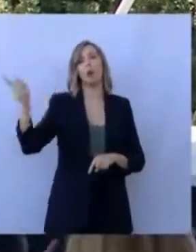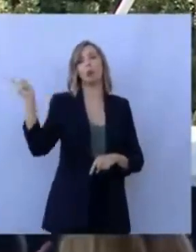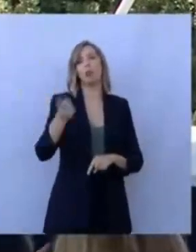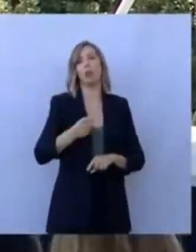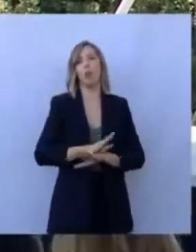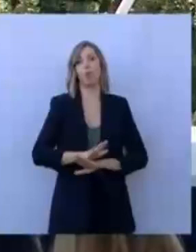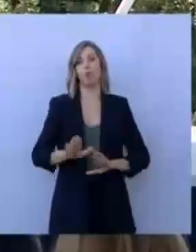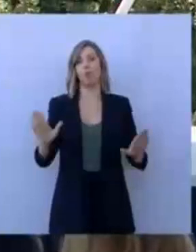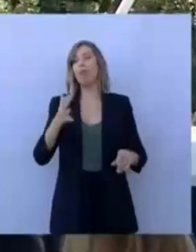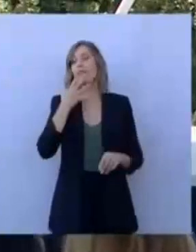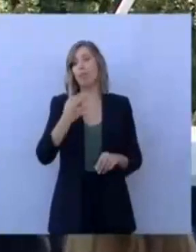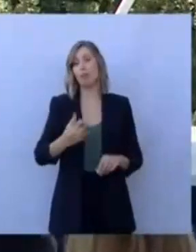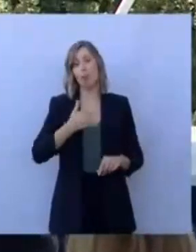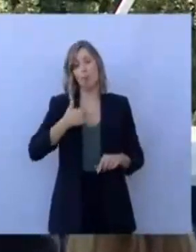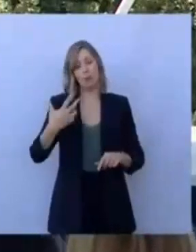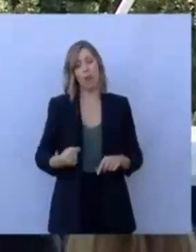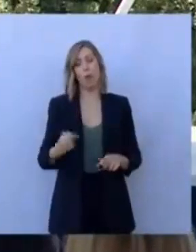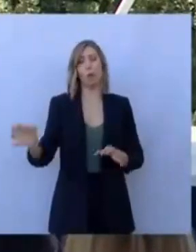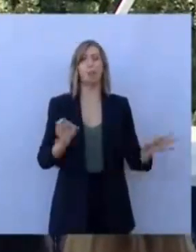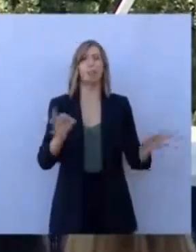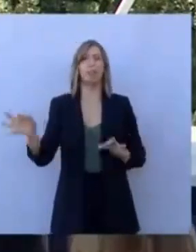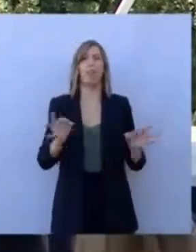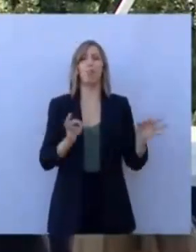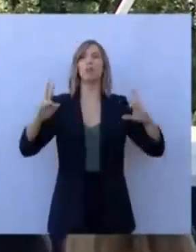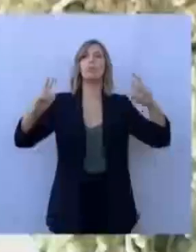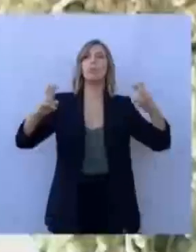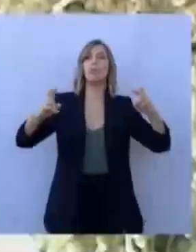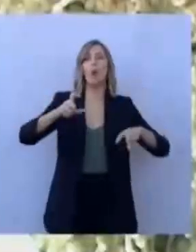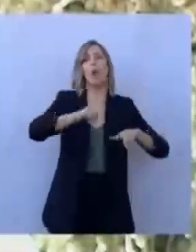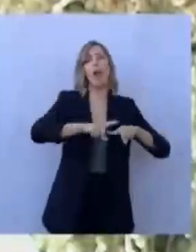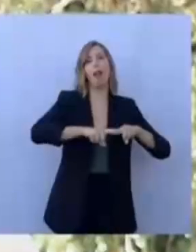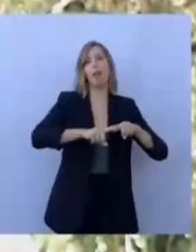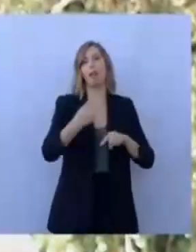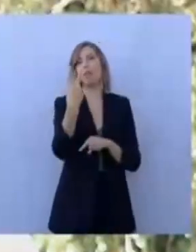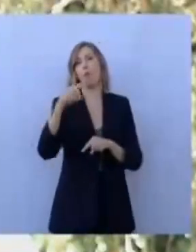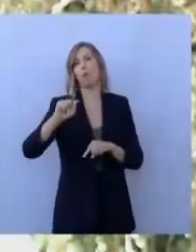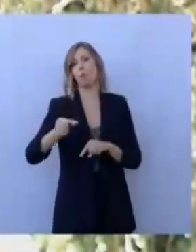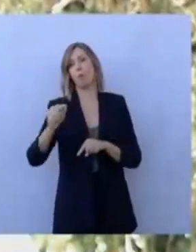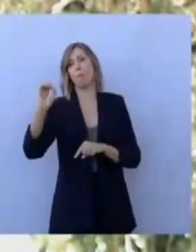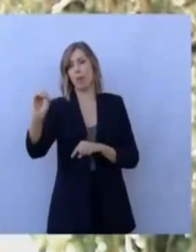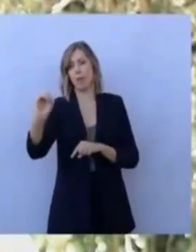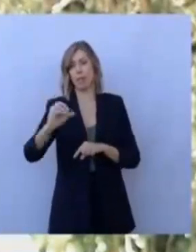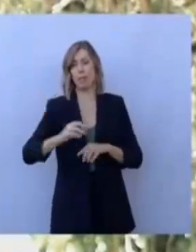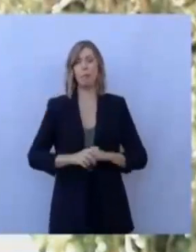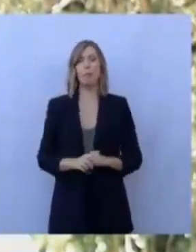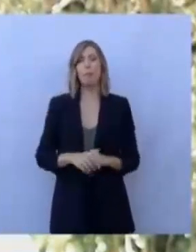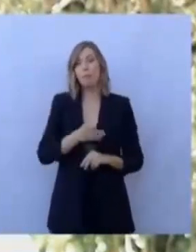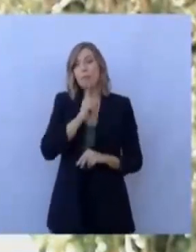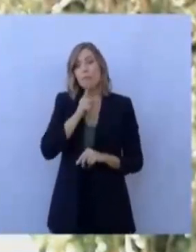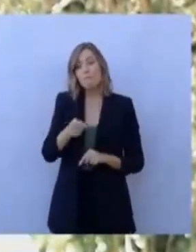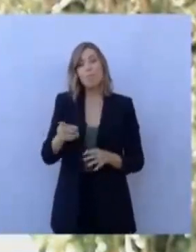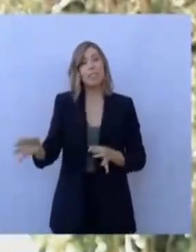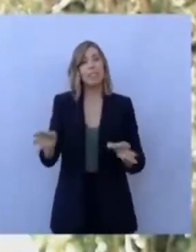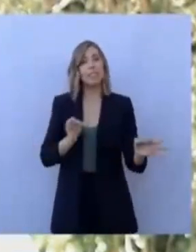σχέδιό μας Ελλάδα 2.0. Είναι ενεργός πυρήνας του